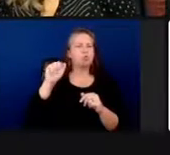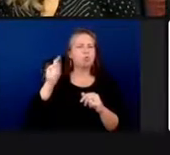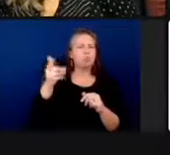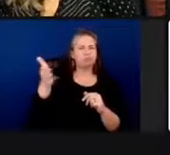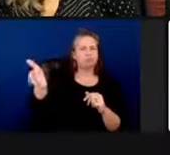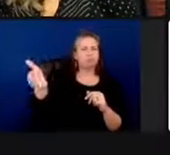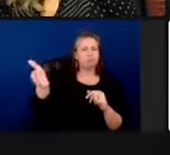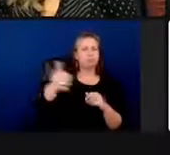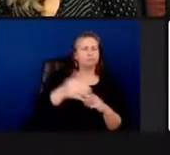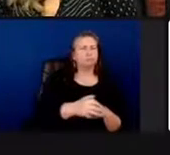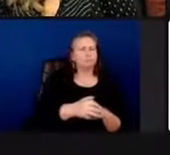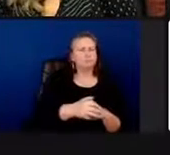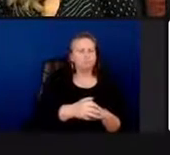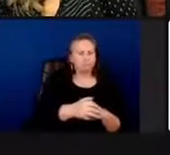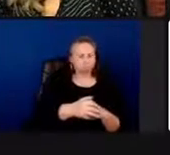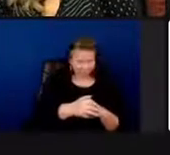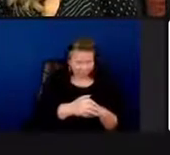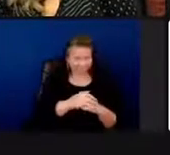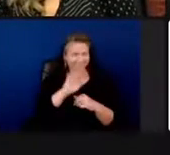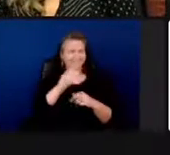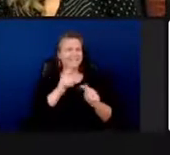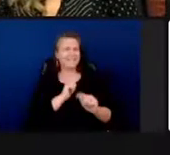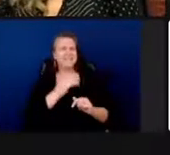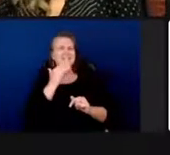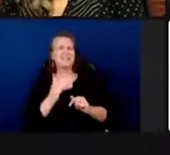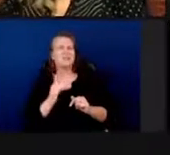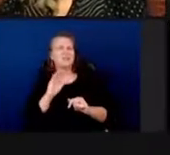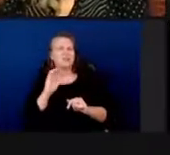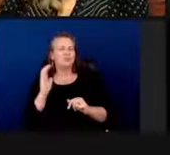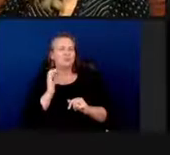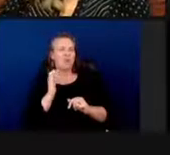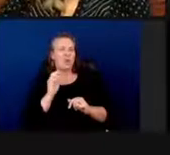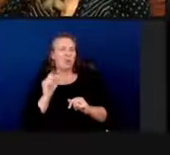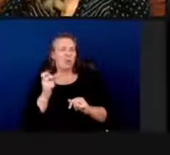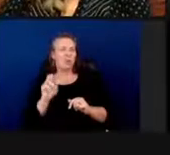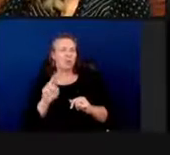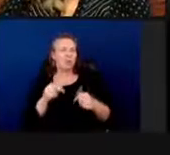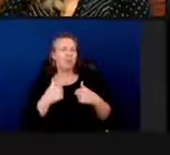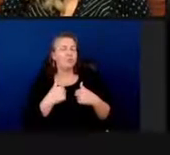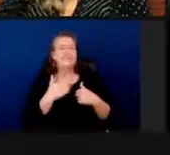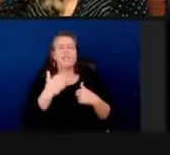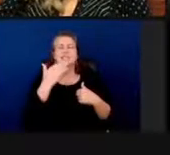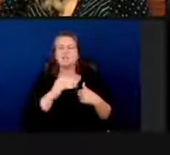جو مارشال. السيد جو مارشال تفضل. شكرا.